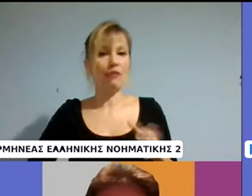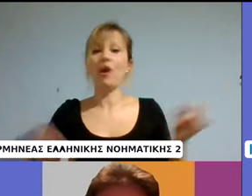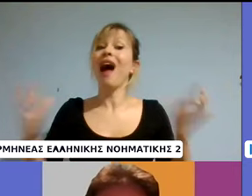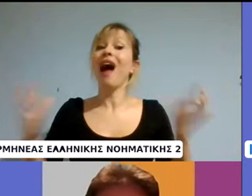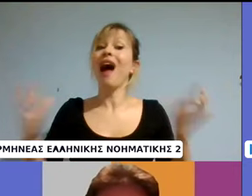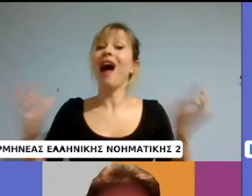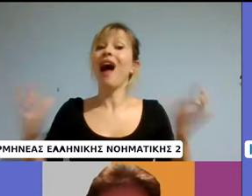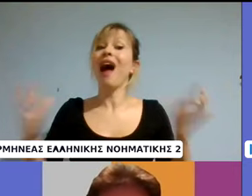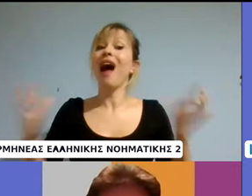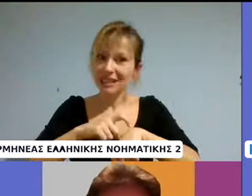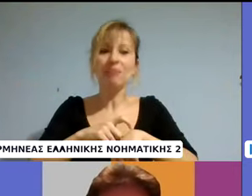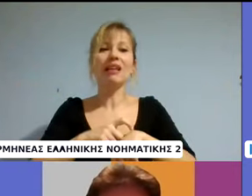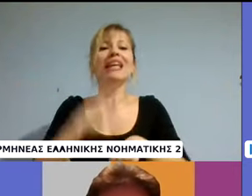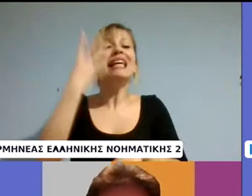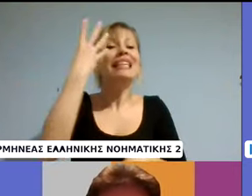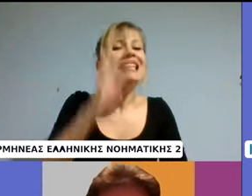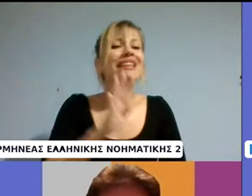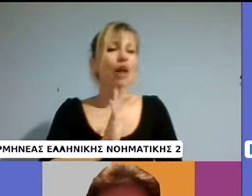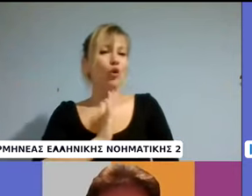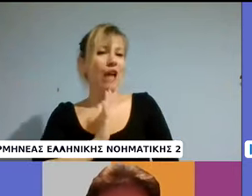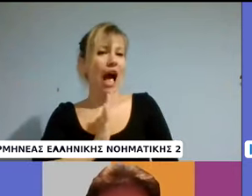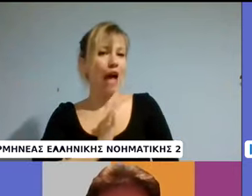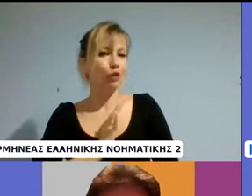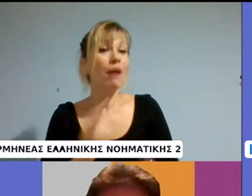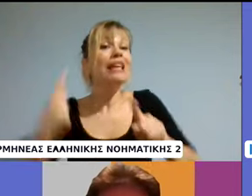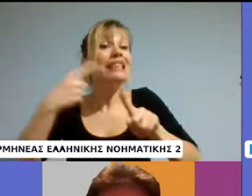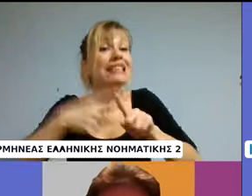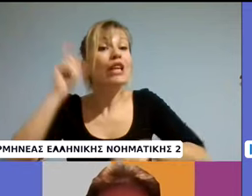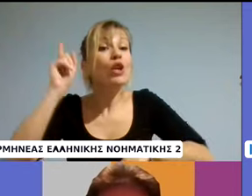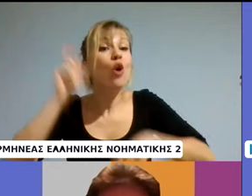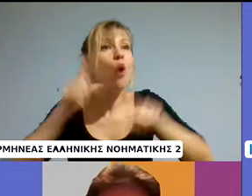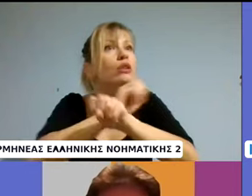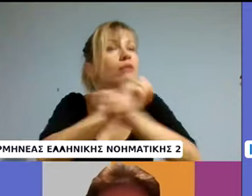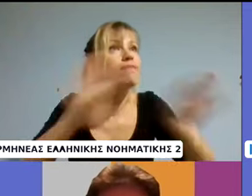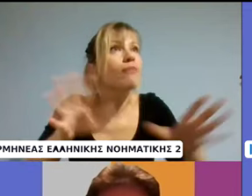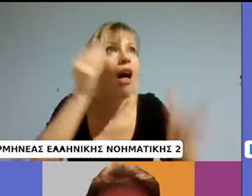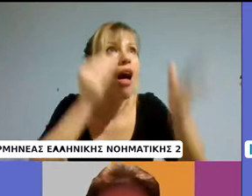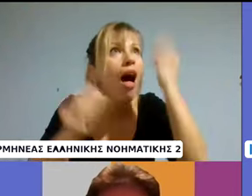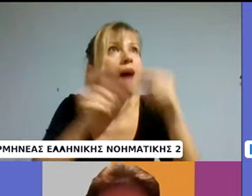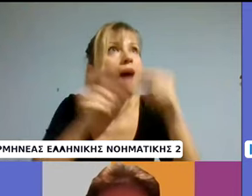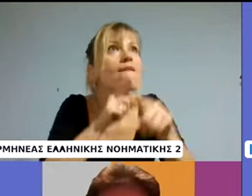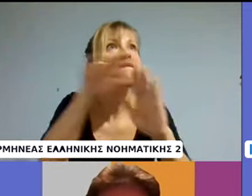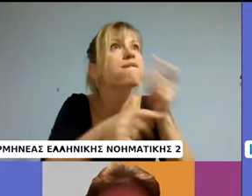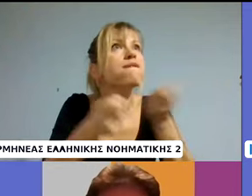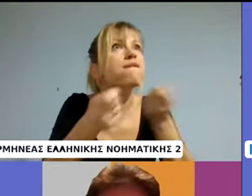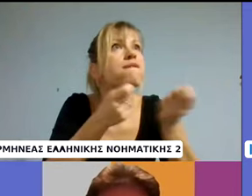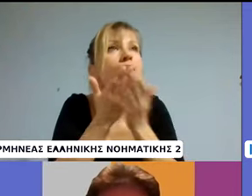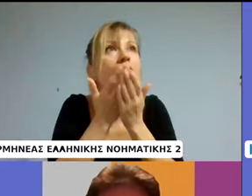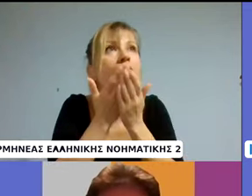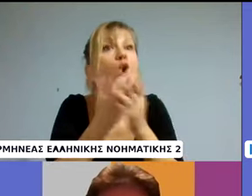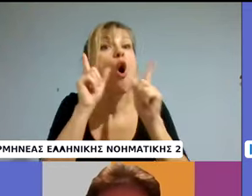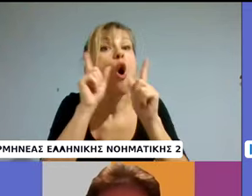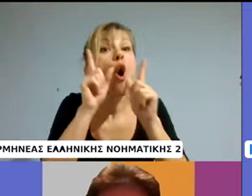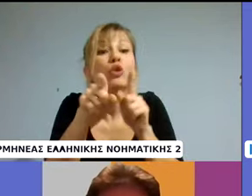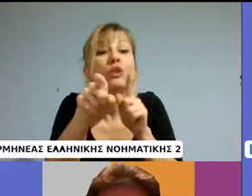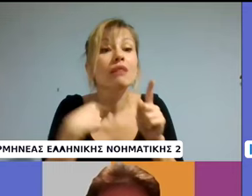άνθρωποι συν όσοι άλλοι άνθρωποι λάβουν αυτόν τον οδηγό μέσω αυτών των 400 χρησιμοποιήσουν έναν